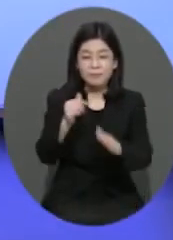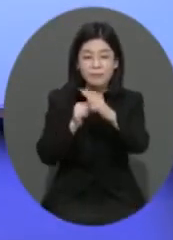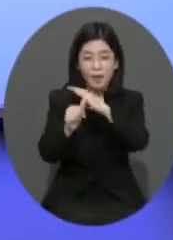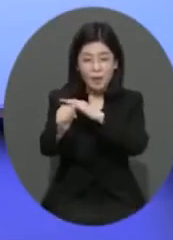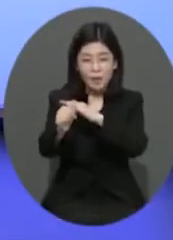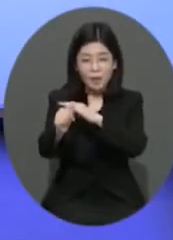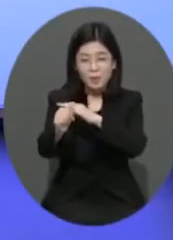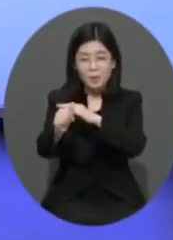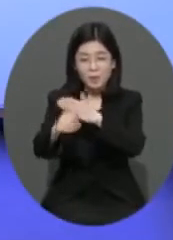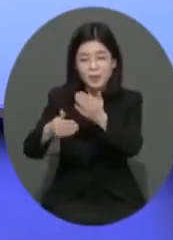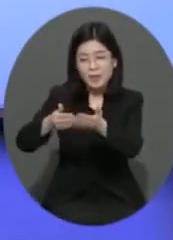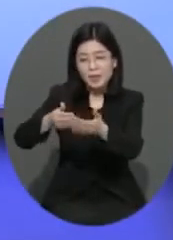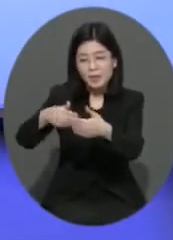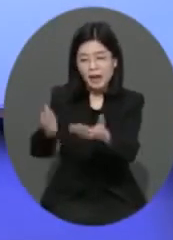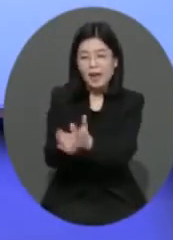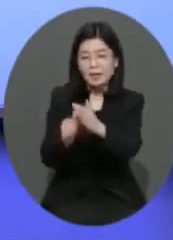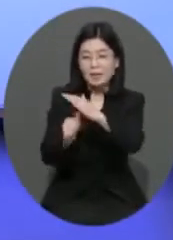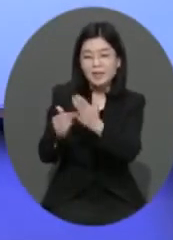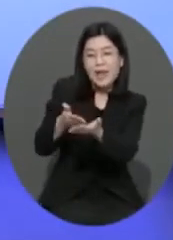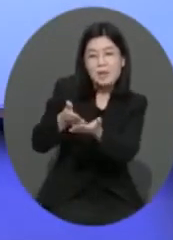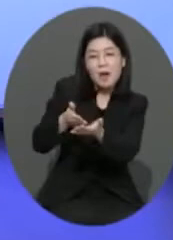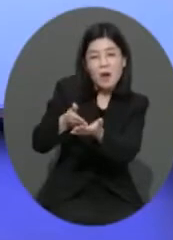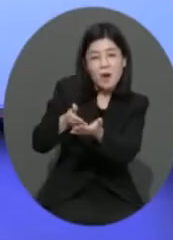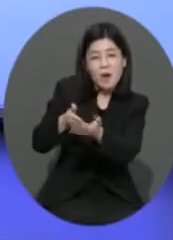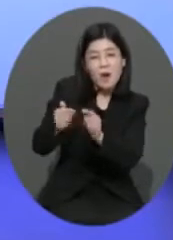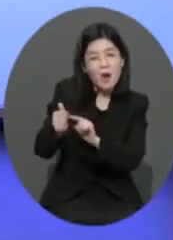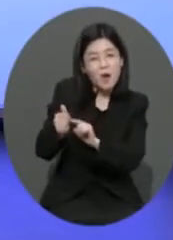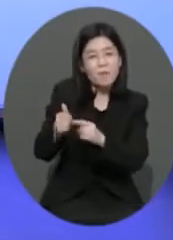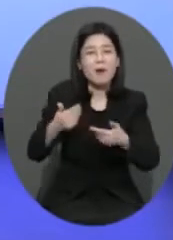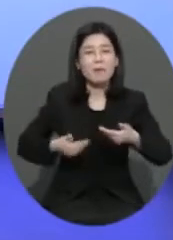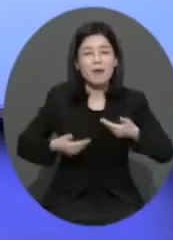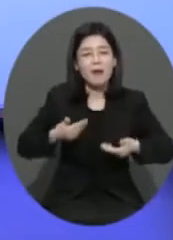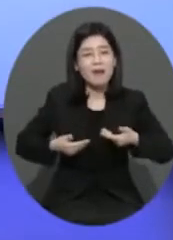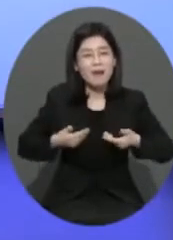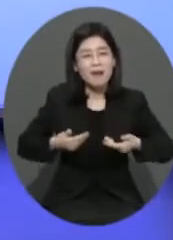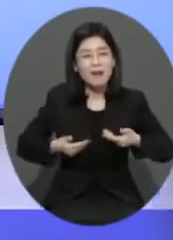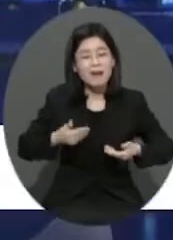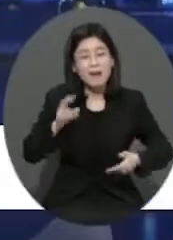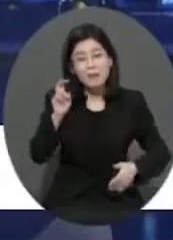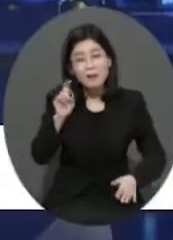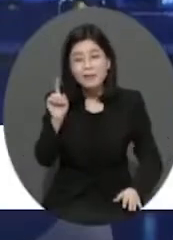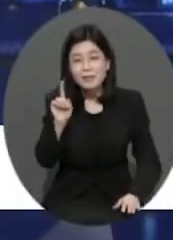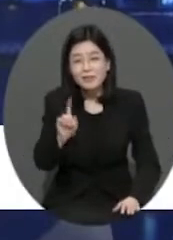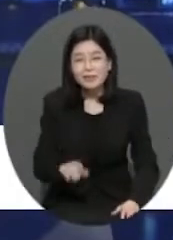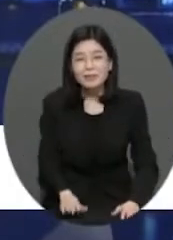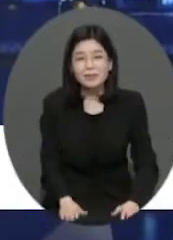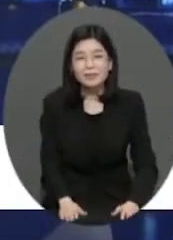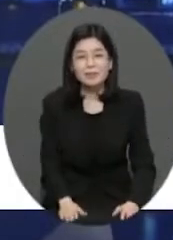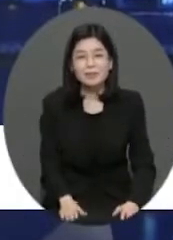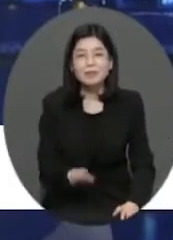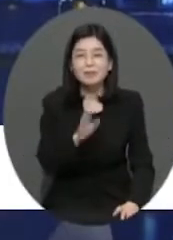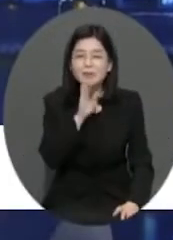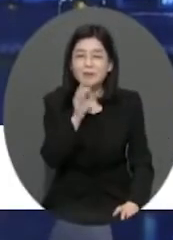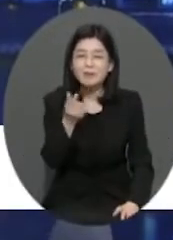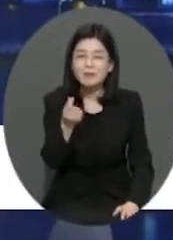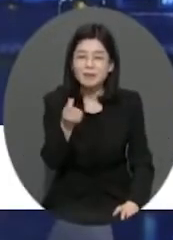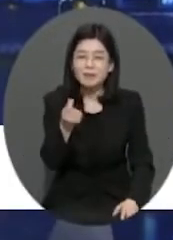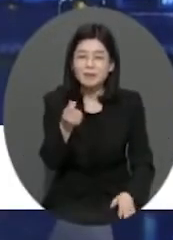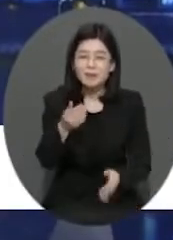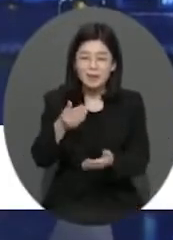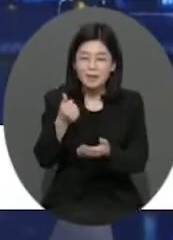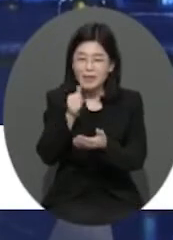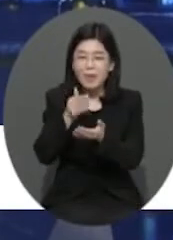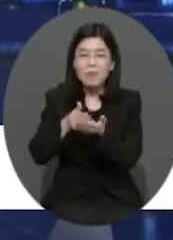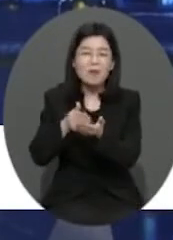바쁘실 것 같은데 어떻습니까 네 스 유진 네 말 바쁩니다 알아보고 지금 원내대변인 인과